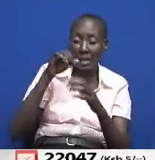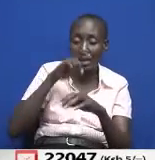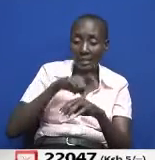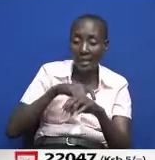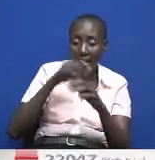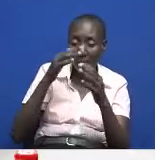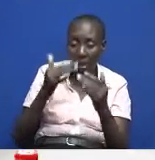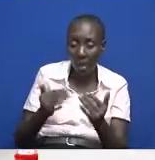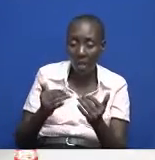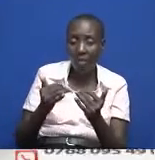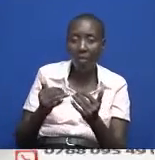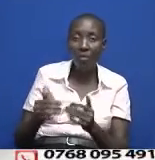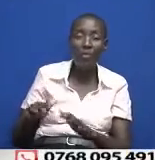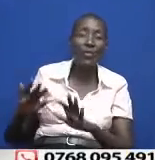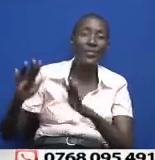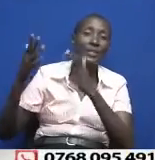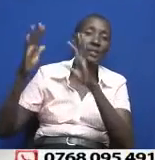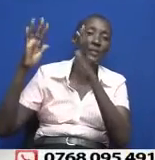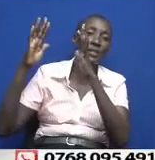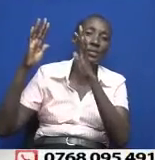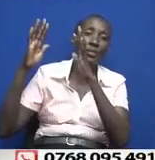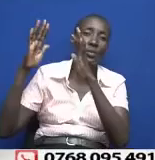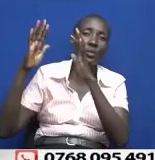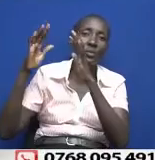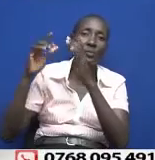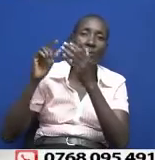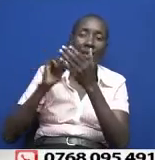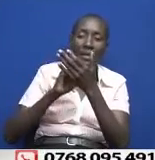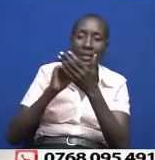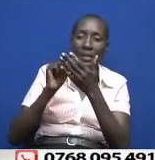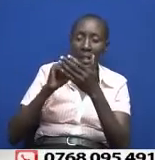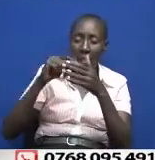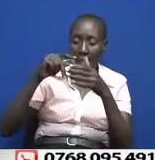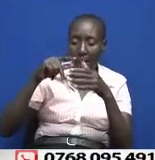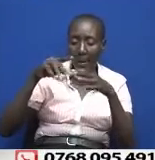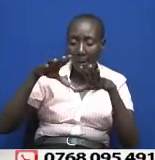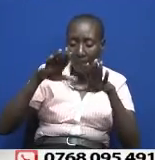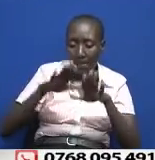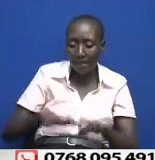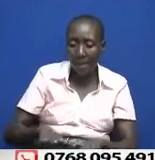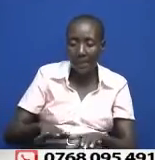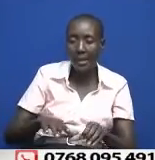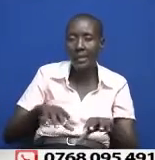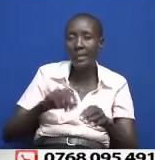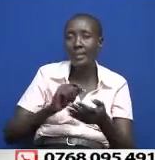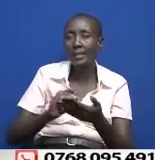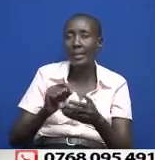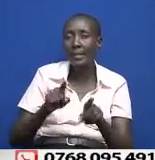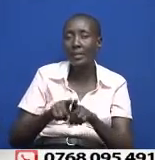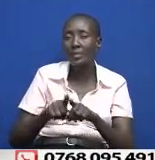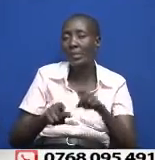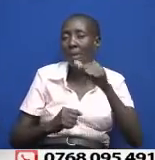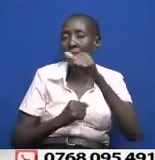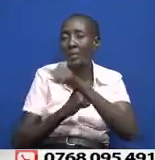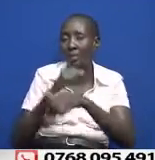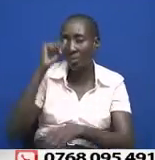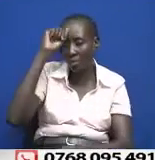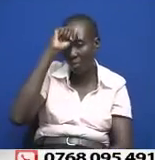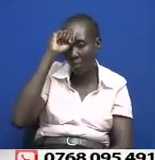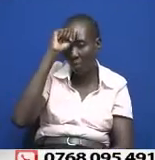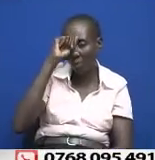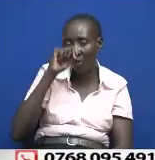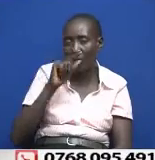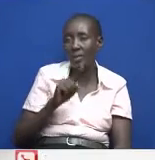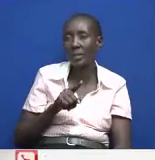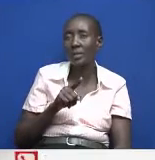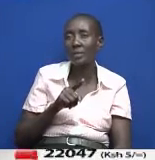wa festive season. Katibu wa kudumu Karanja Kibicho aliunga mkono maoni ya Ntutu. We need